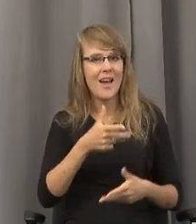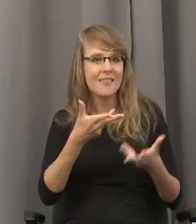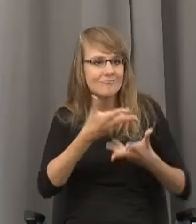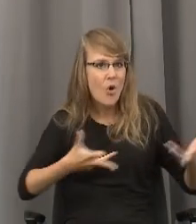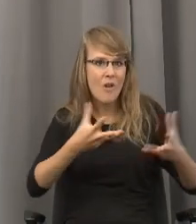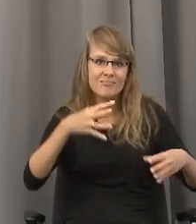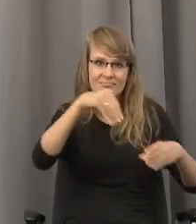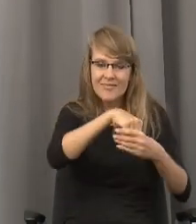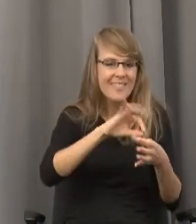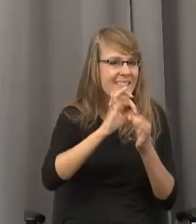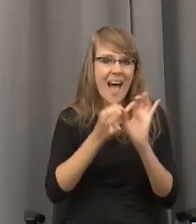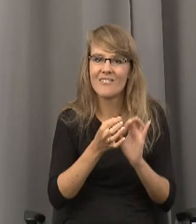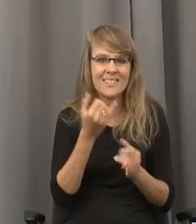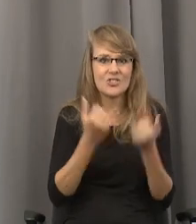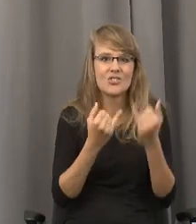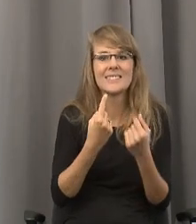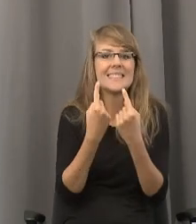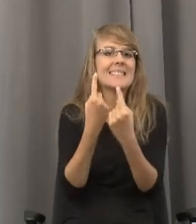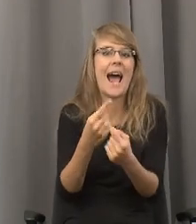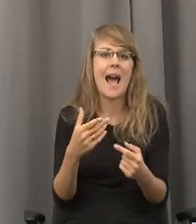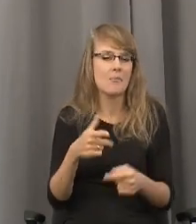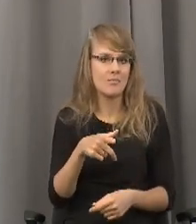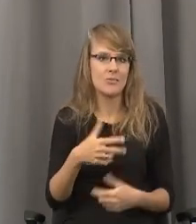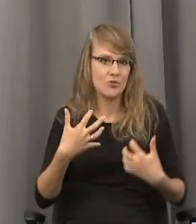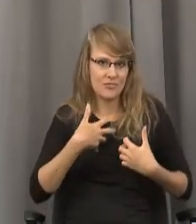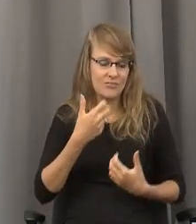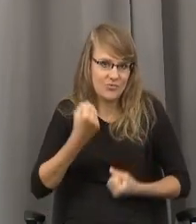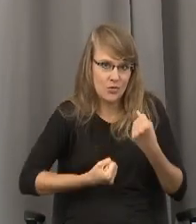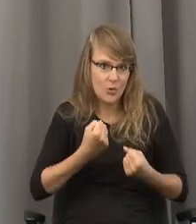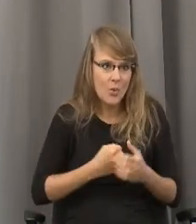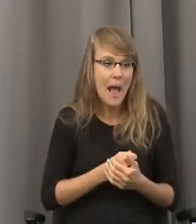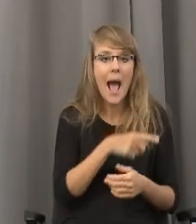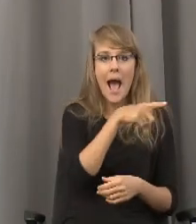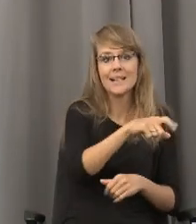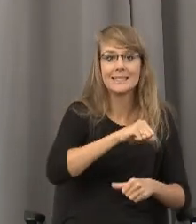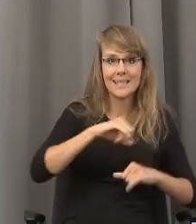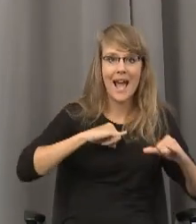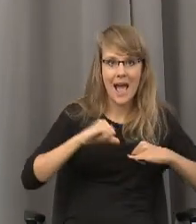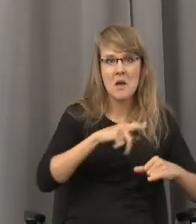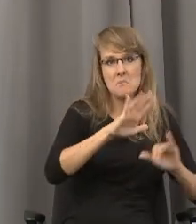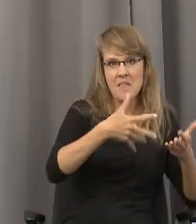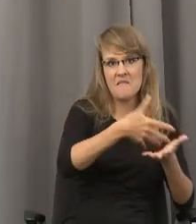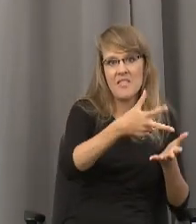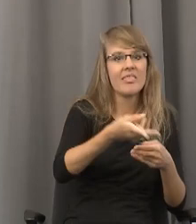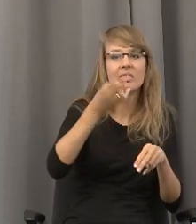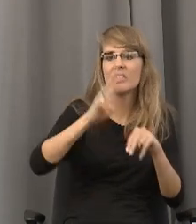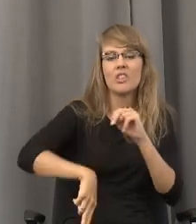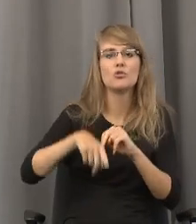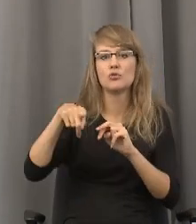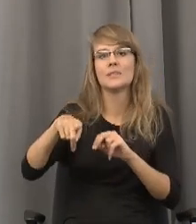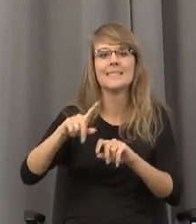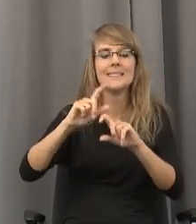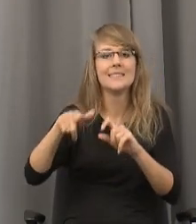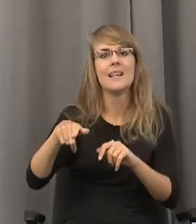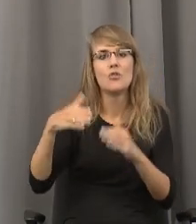są już w pełni samodzielni, i dla samorządów, bo kosztują mniej niż tradycyjne całodobowe domy opieki, to na